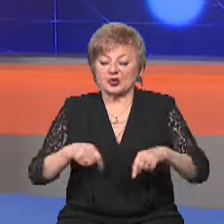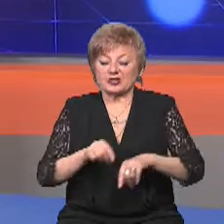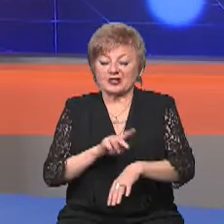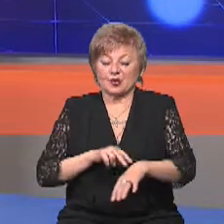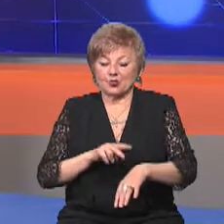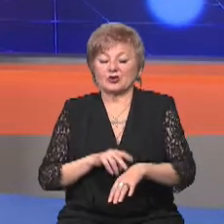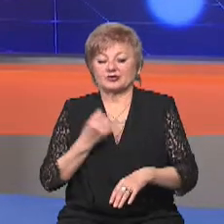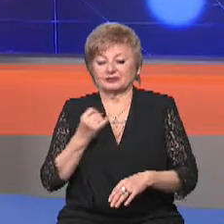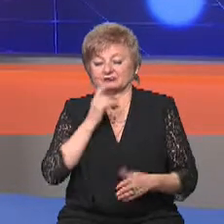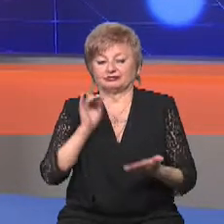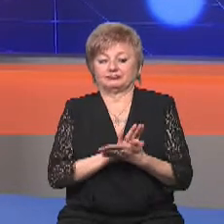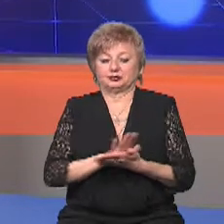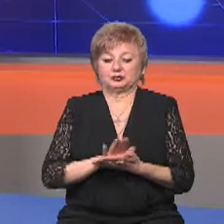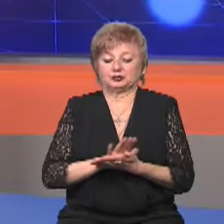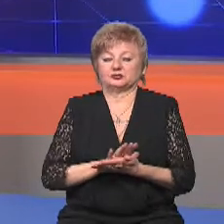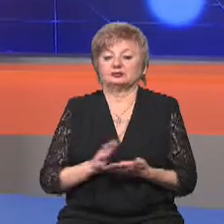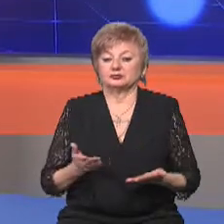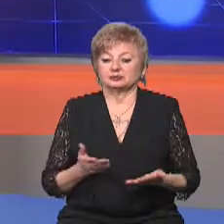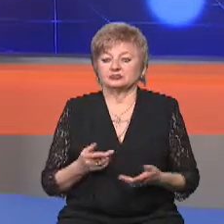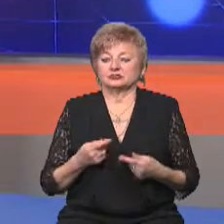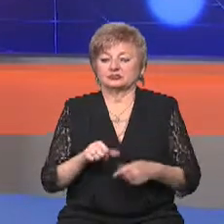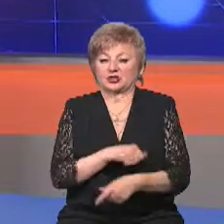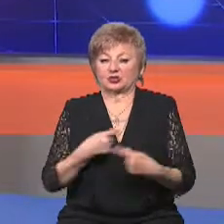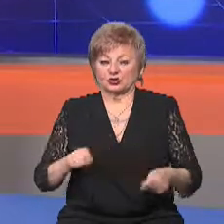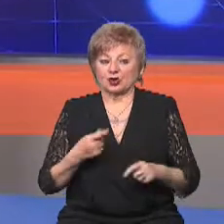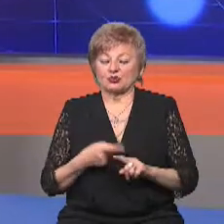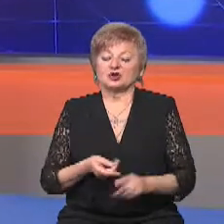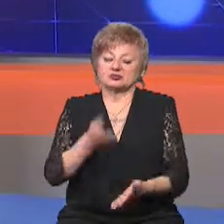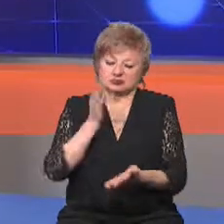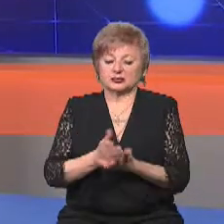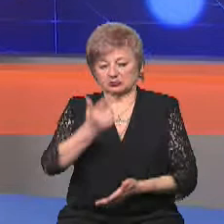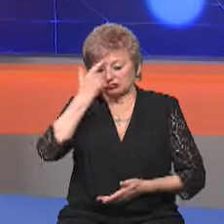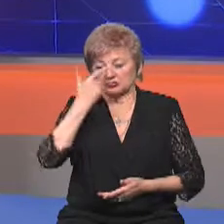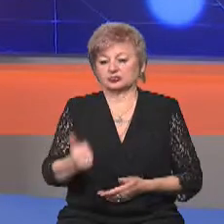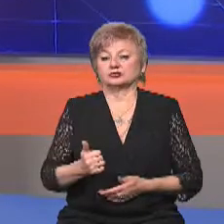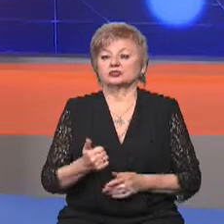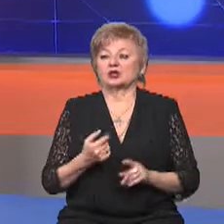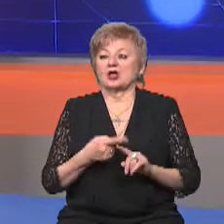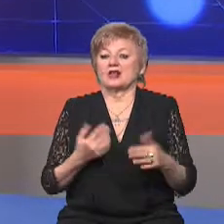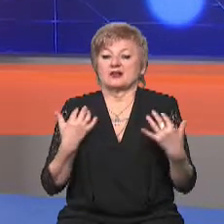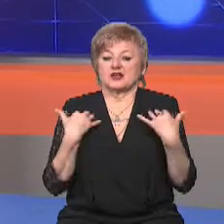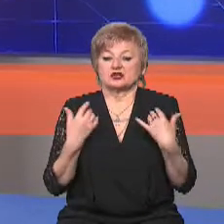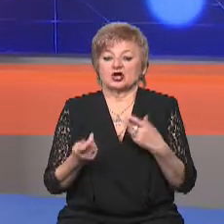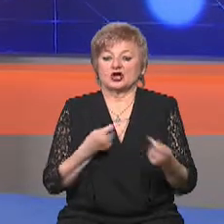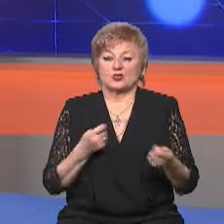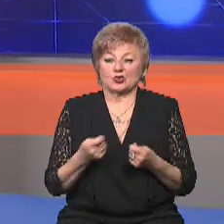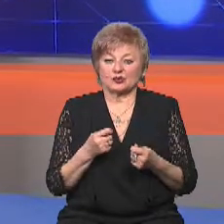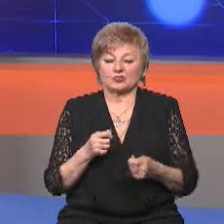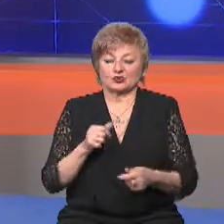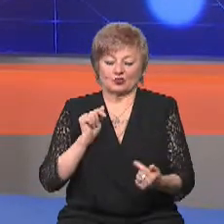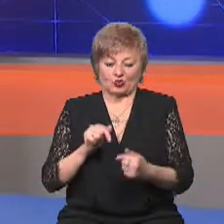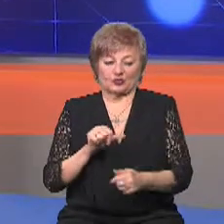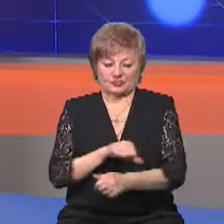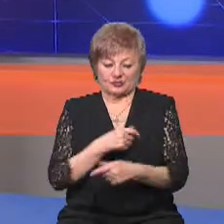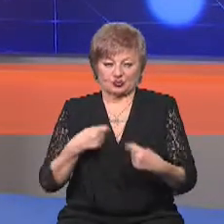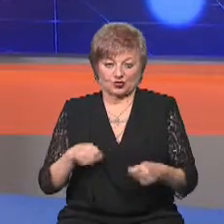вони кришують якби оцю наркоторгівлю. Тобто ми безпосередньо передавали цю інформацію начальнику управління протидії наркозлочинності,